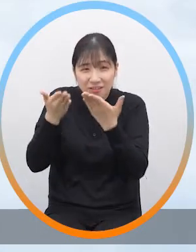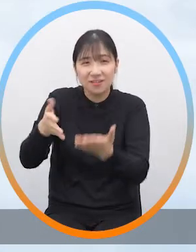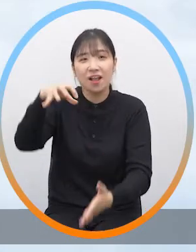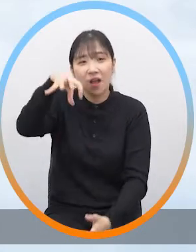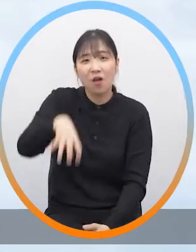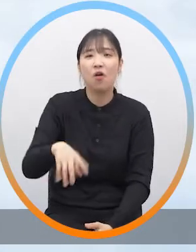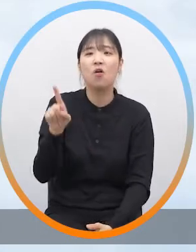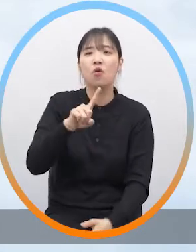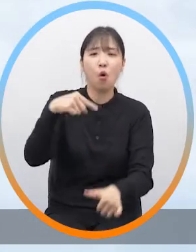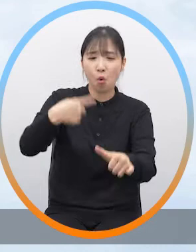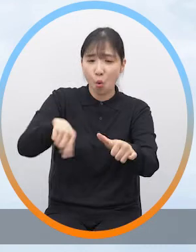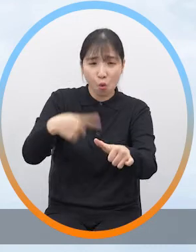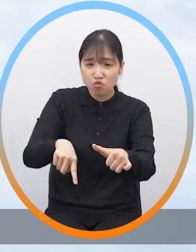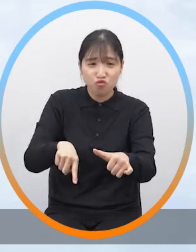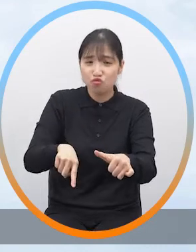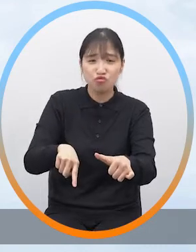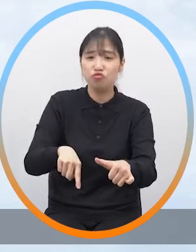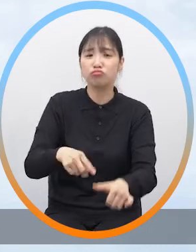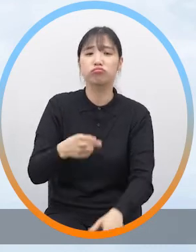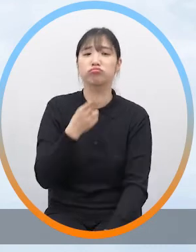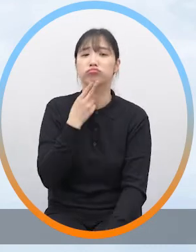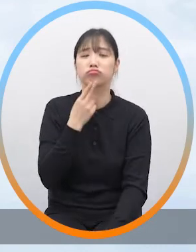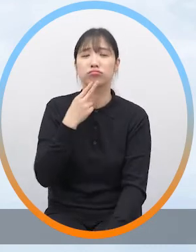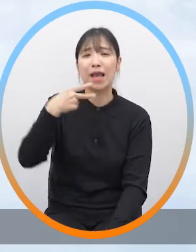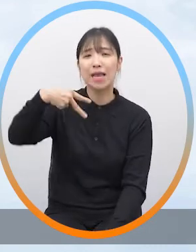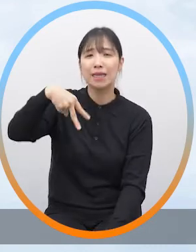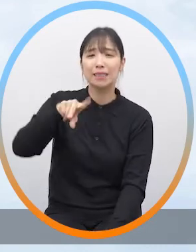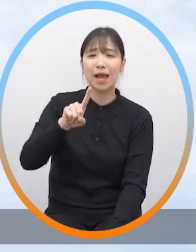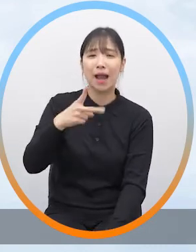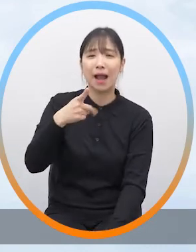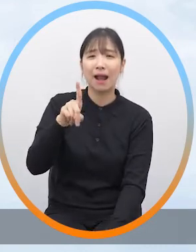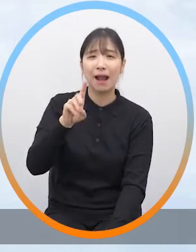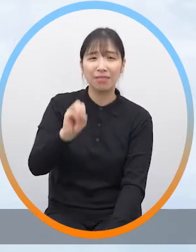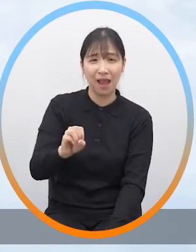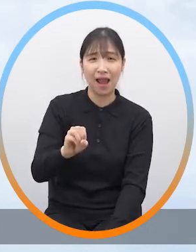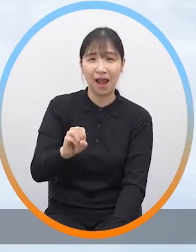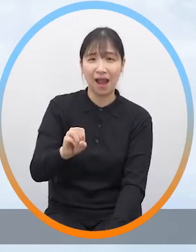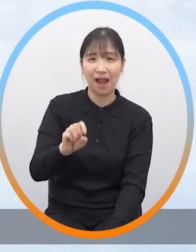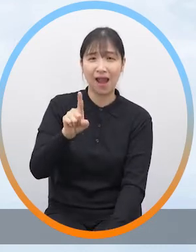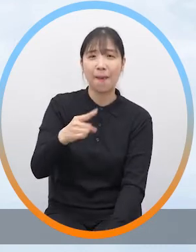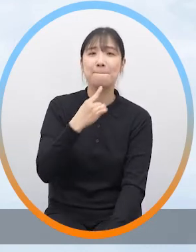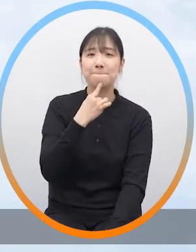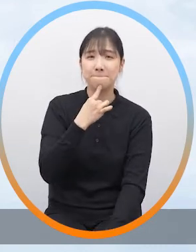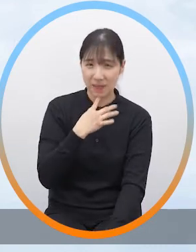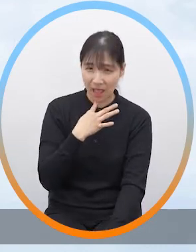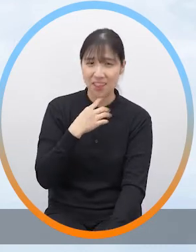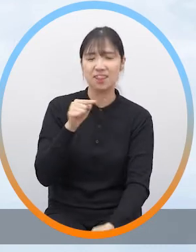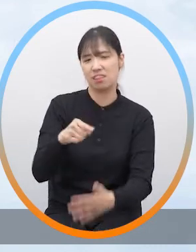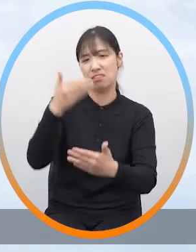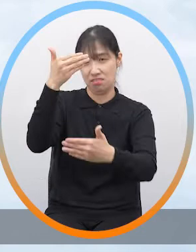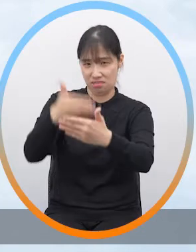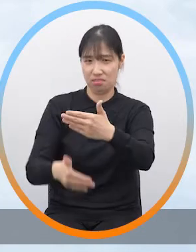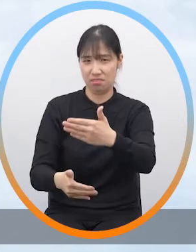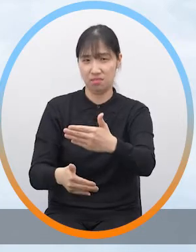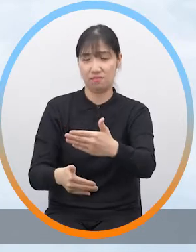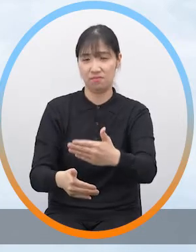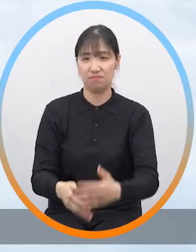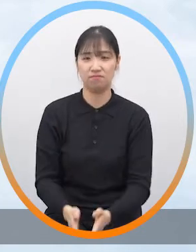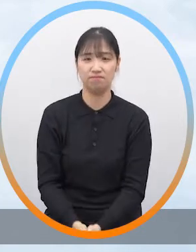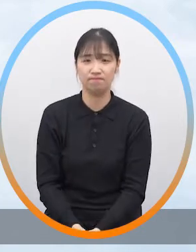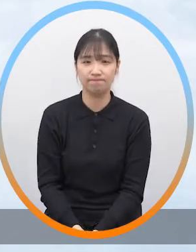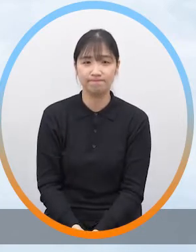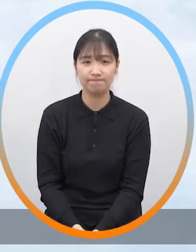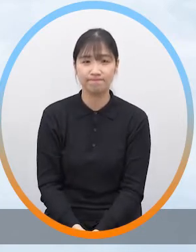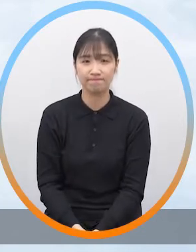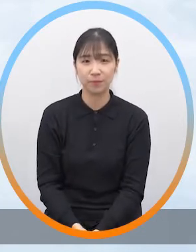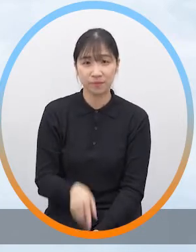사당에 이순신 장군이 했던 교육 기능이 없기 때문에 이순신 장군을 모시는 곳에는 사당밖에 남아있지